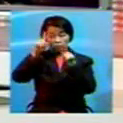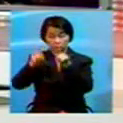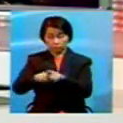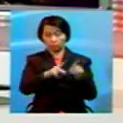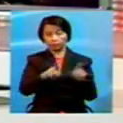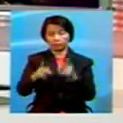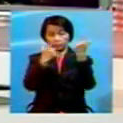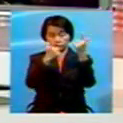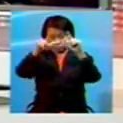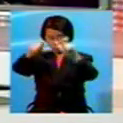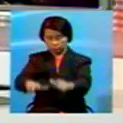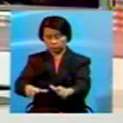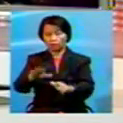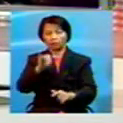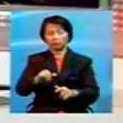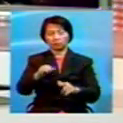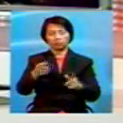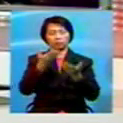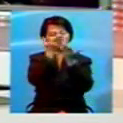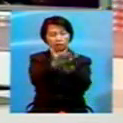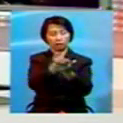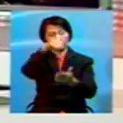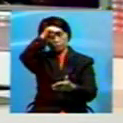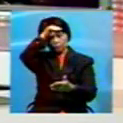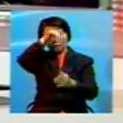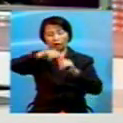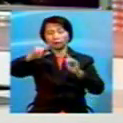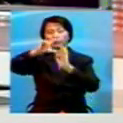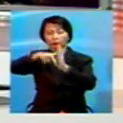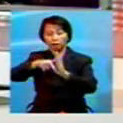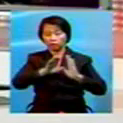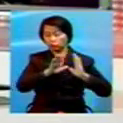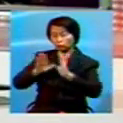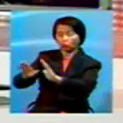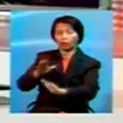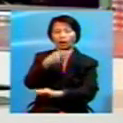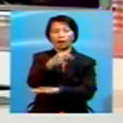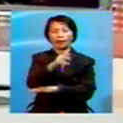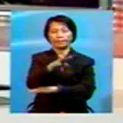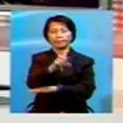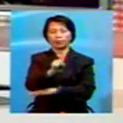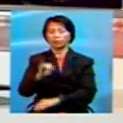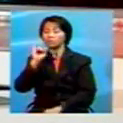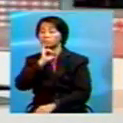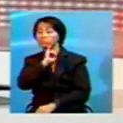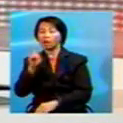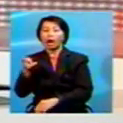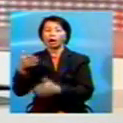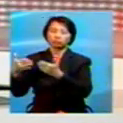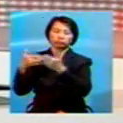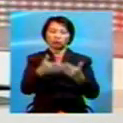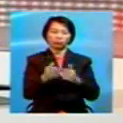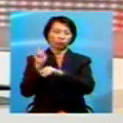pelanjatan yang dicadang Mesir namun kemudian ditolak pemimpin Hamas rejim Zionis menyambung serangan